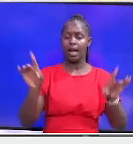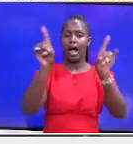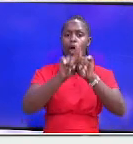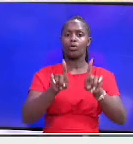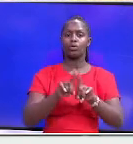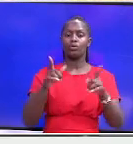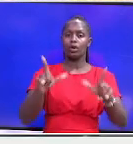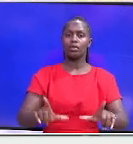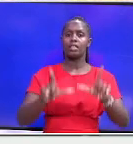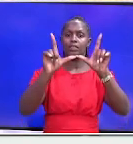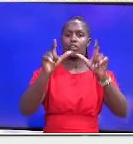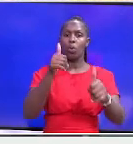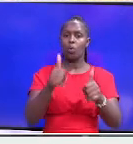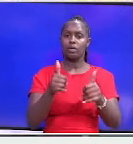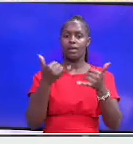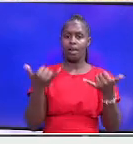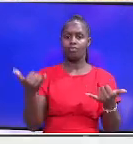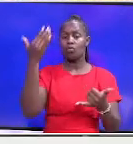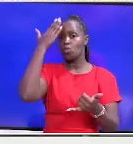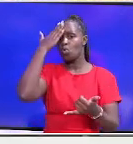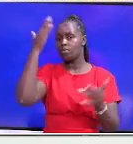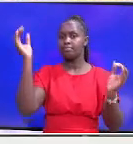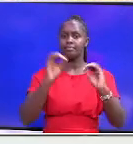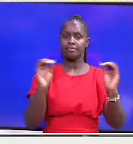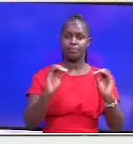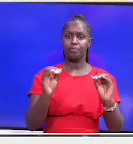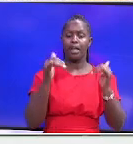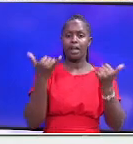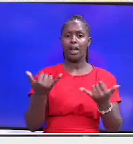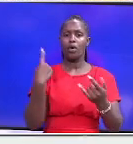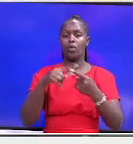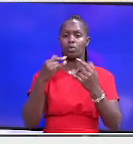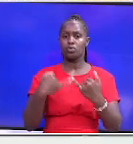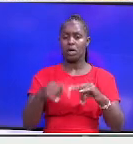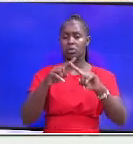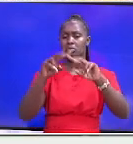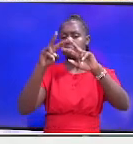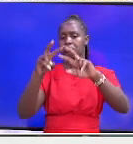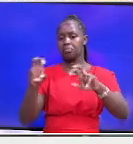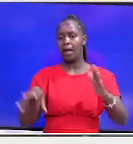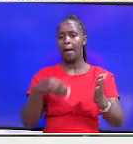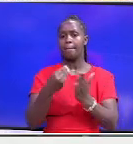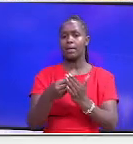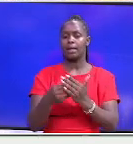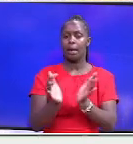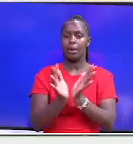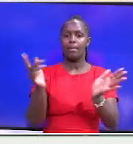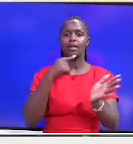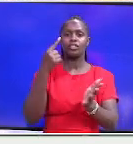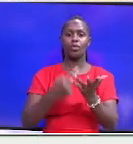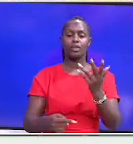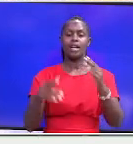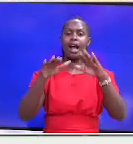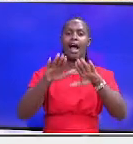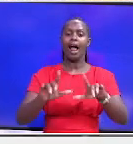ambao kufikia sasa imesalia kizungumkuti. Tayari mkaguzi wa hesabu za umma alifichua kuwa hatimiliki ya ardhi hiyo haijanakiliwa chini